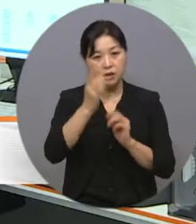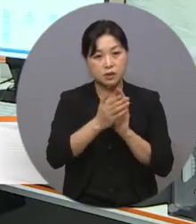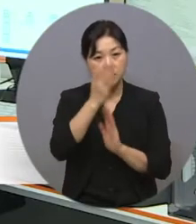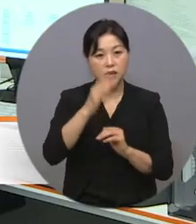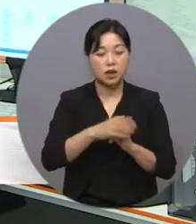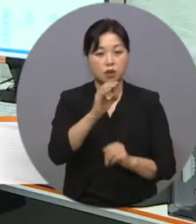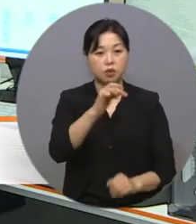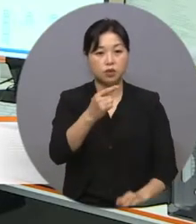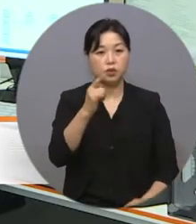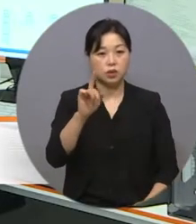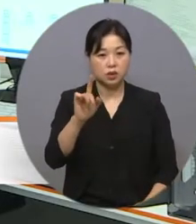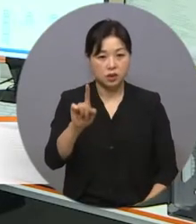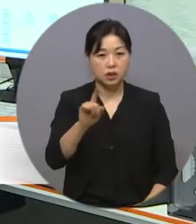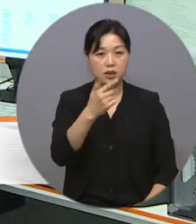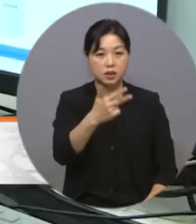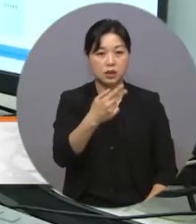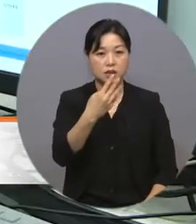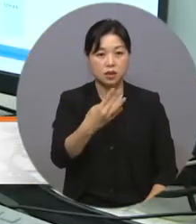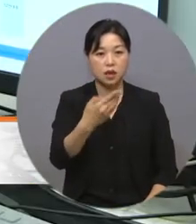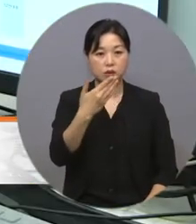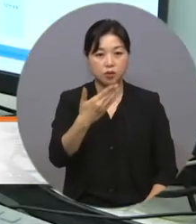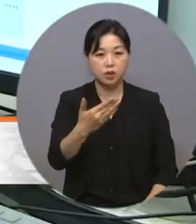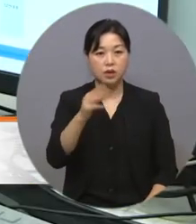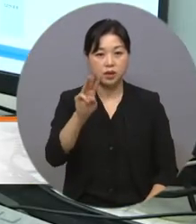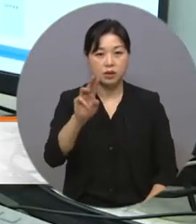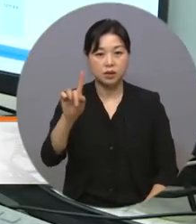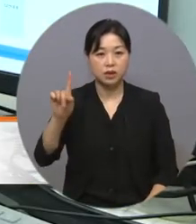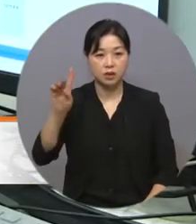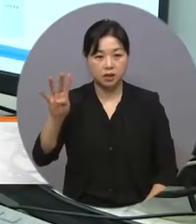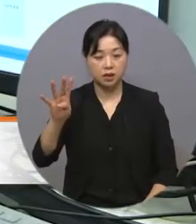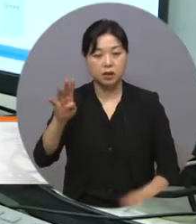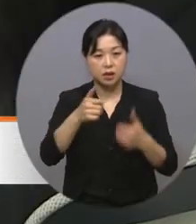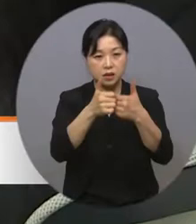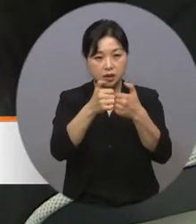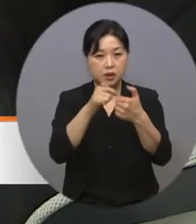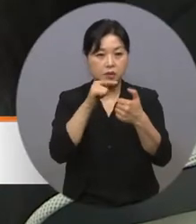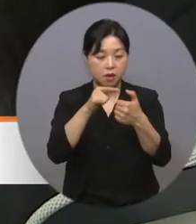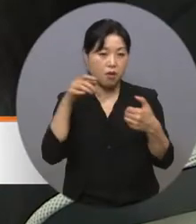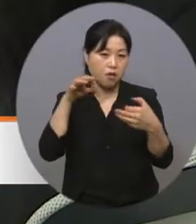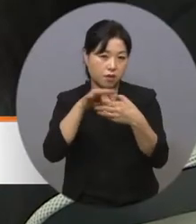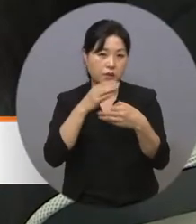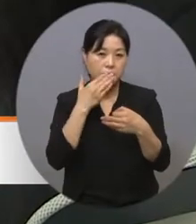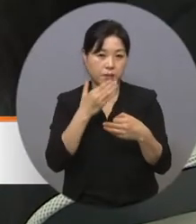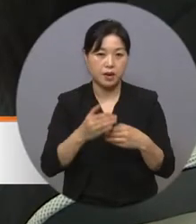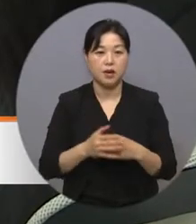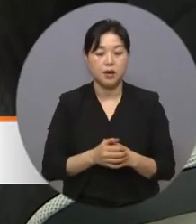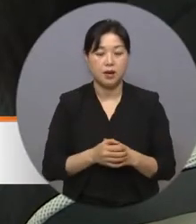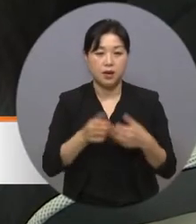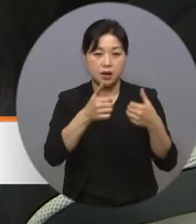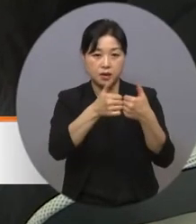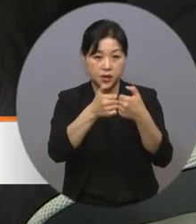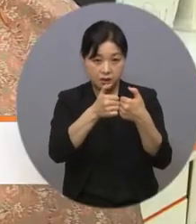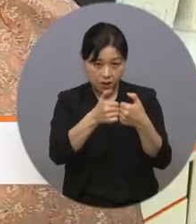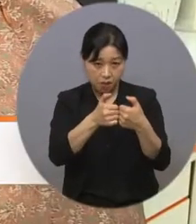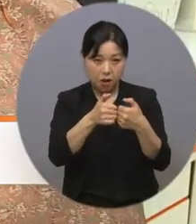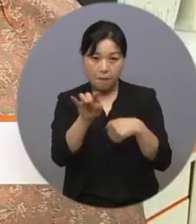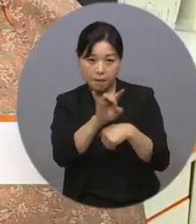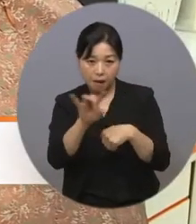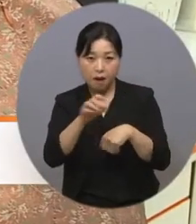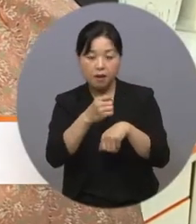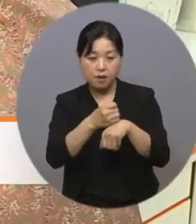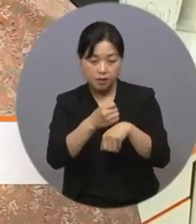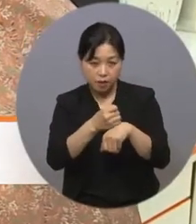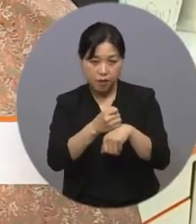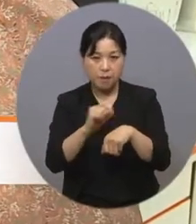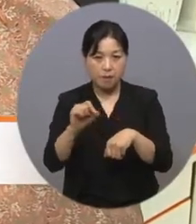전화번호 061-749-3114를 누르면 상담원에게 연결됩니다. 원스톱 상담으로 신속하고 편리한 전화 응대